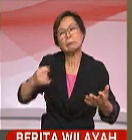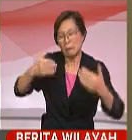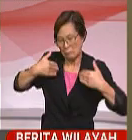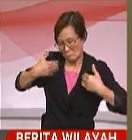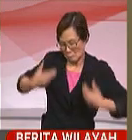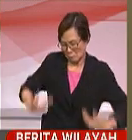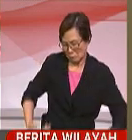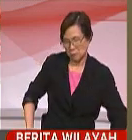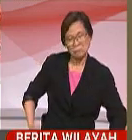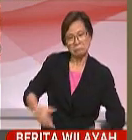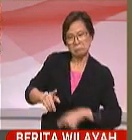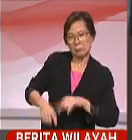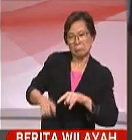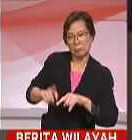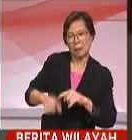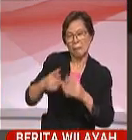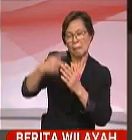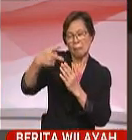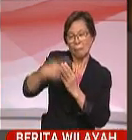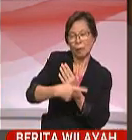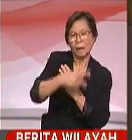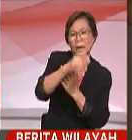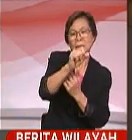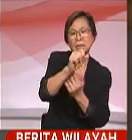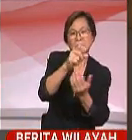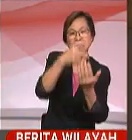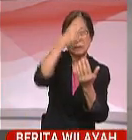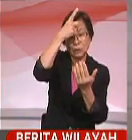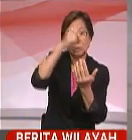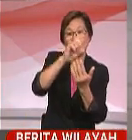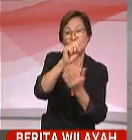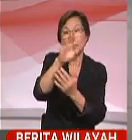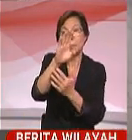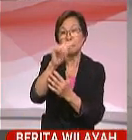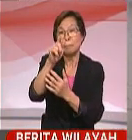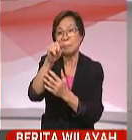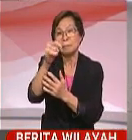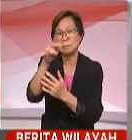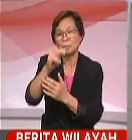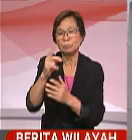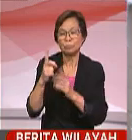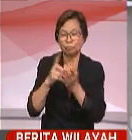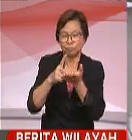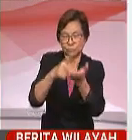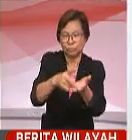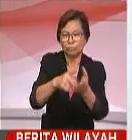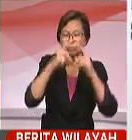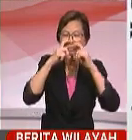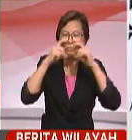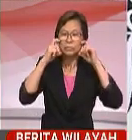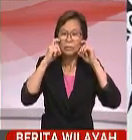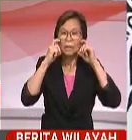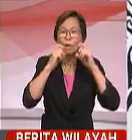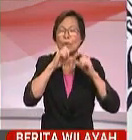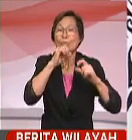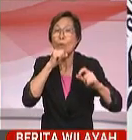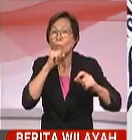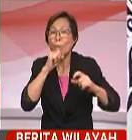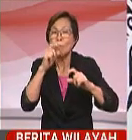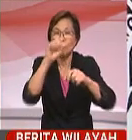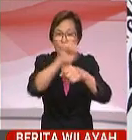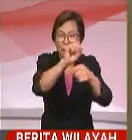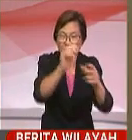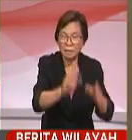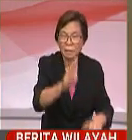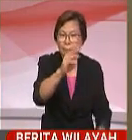cannot. Dalam program tersebut, Dato' Sebastian turut menyerahkan sumbangan berupa pelitup separuh muka dan buah mandarin kepada